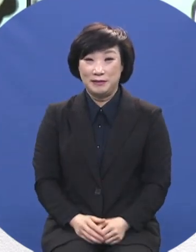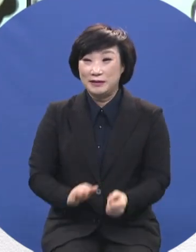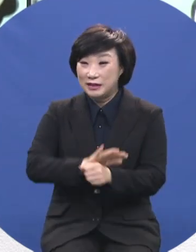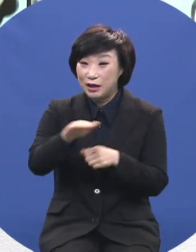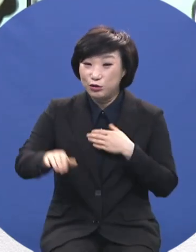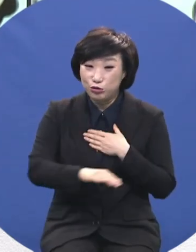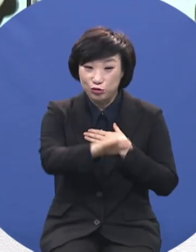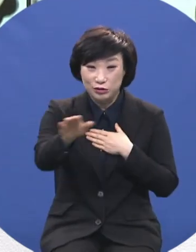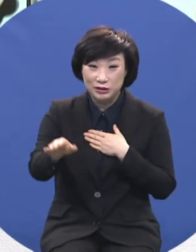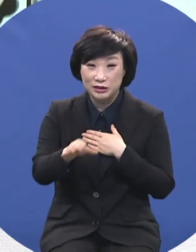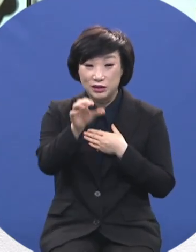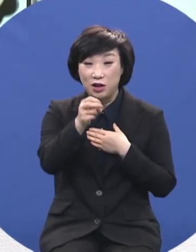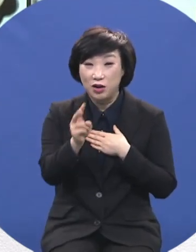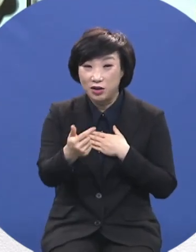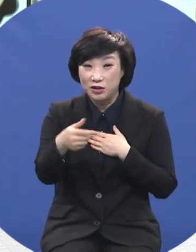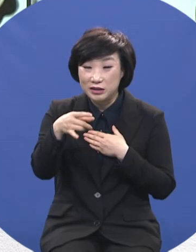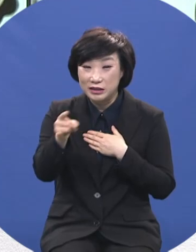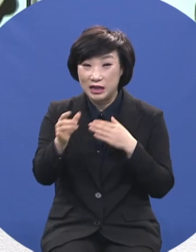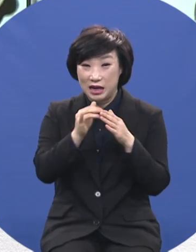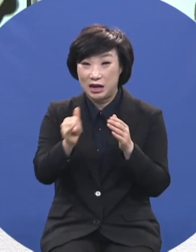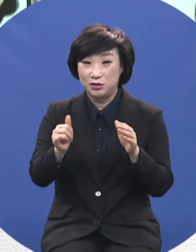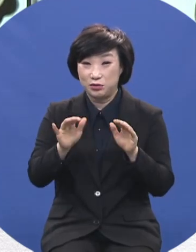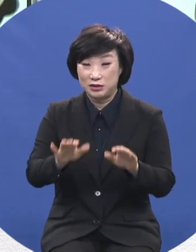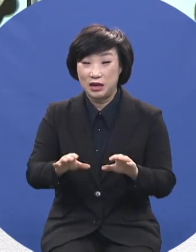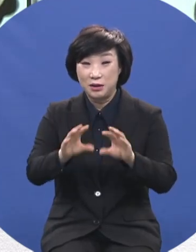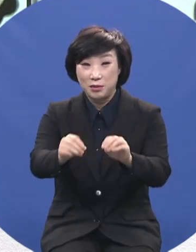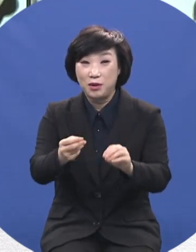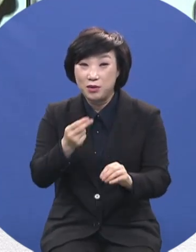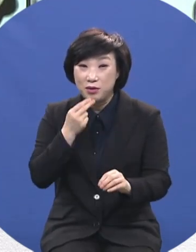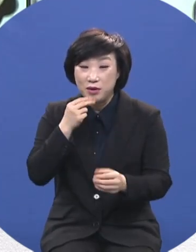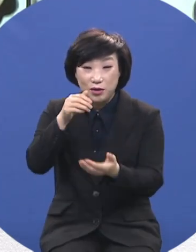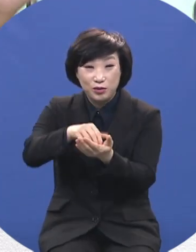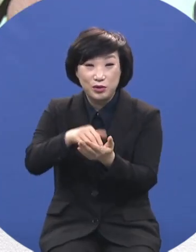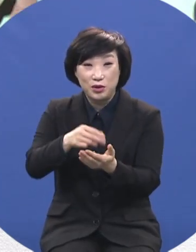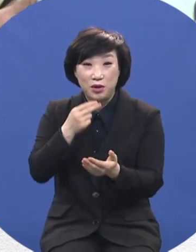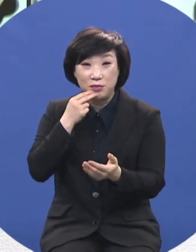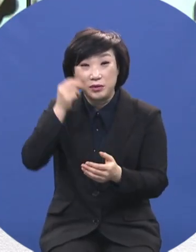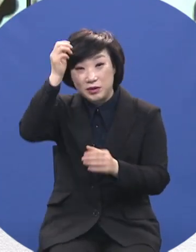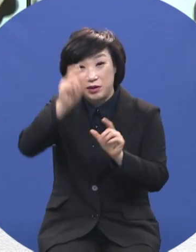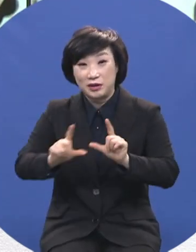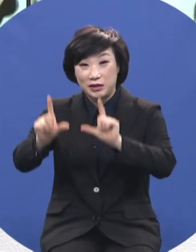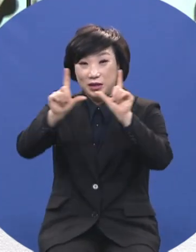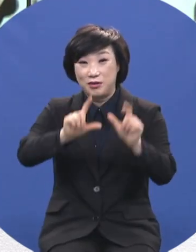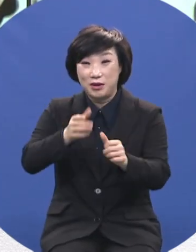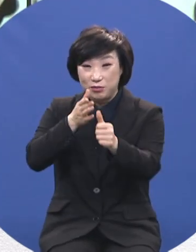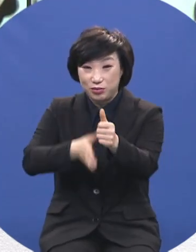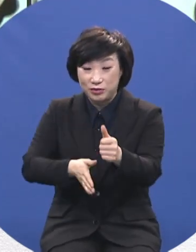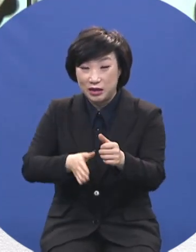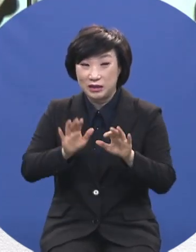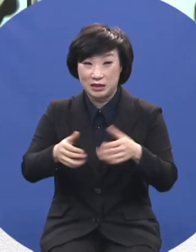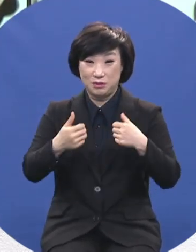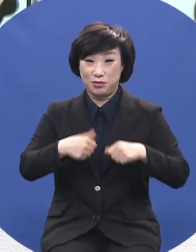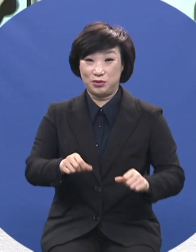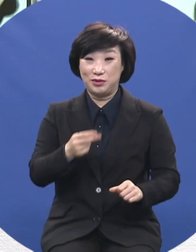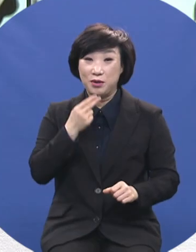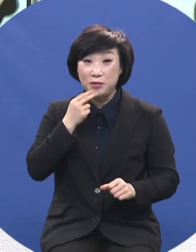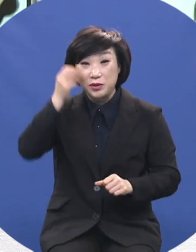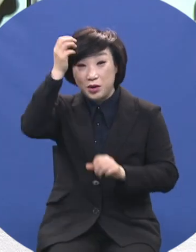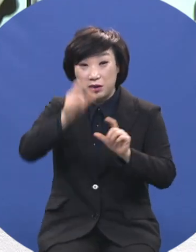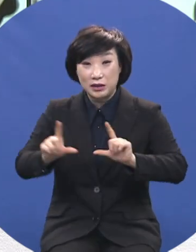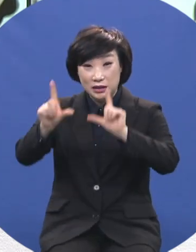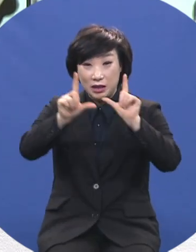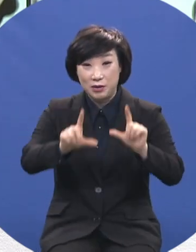사랑하는 연세가족이요, 중단 없고 후회 없는 영적 생활, 포기 않는 영적